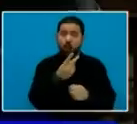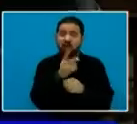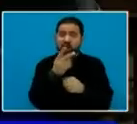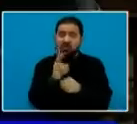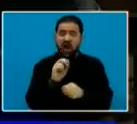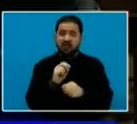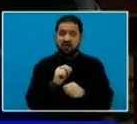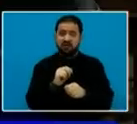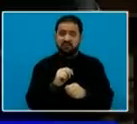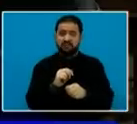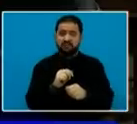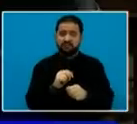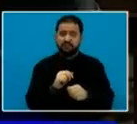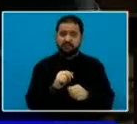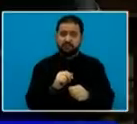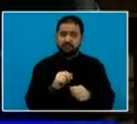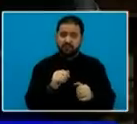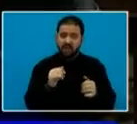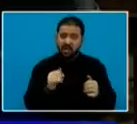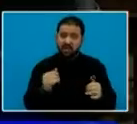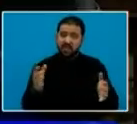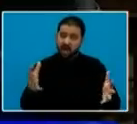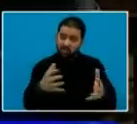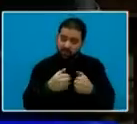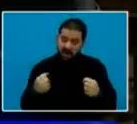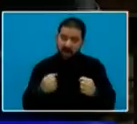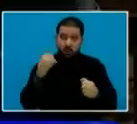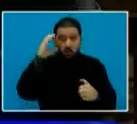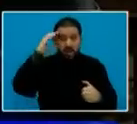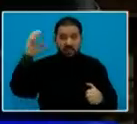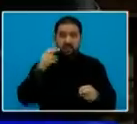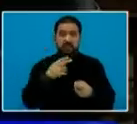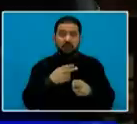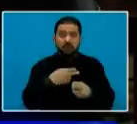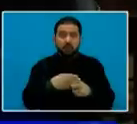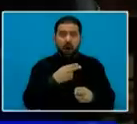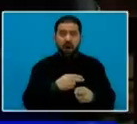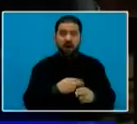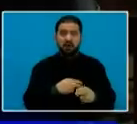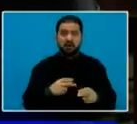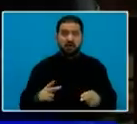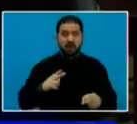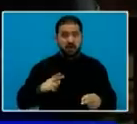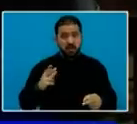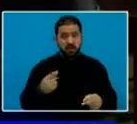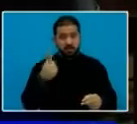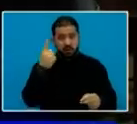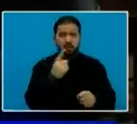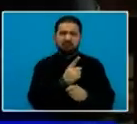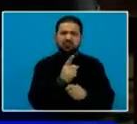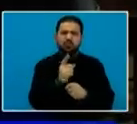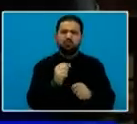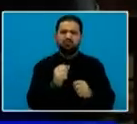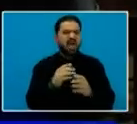Curajul duhovnicesc este acela de a-ți accepta cu credință boala. Iarăși, este un